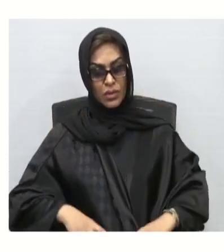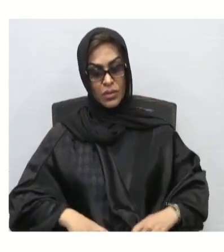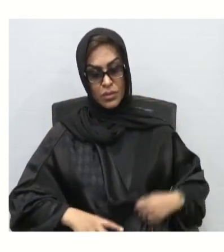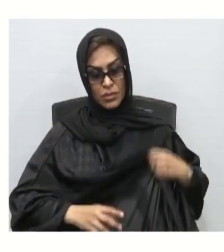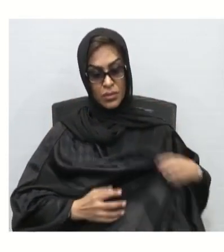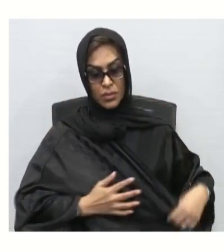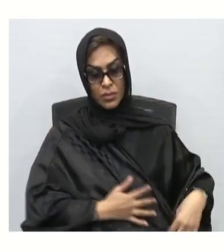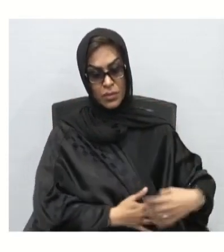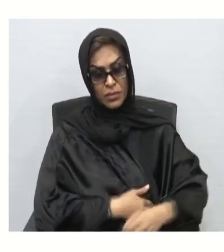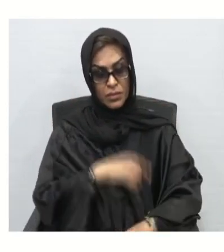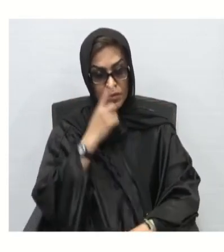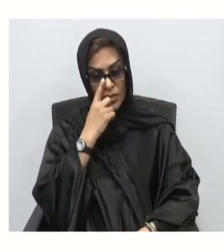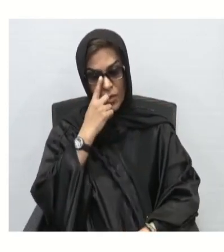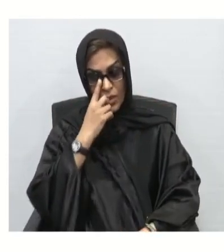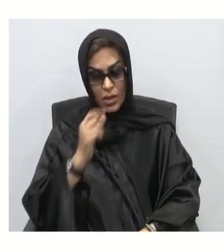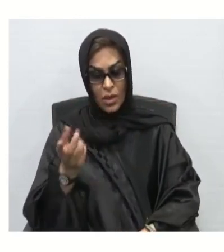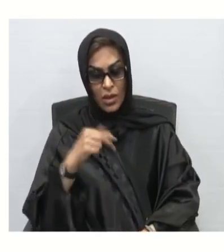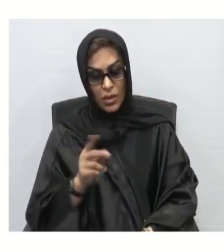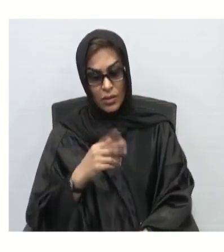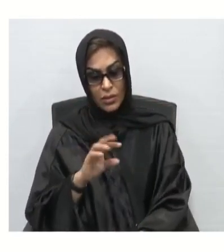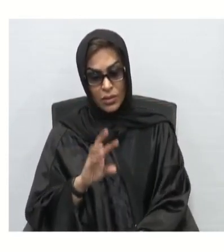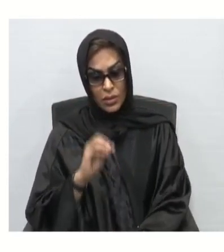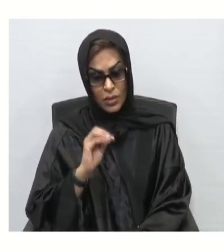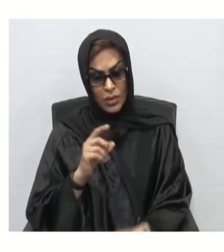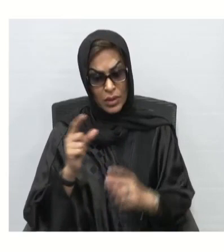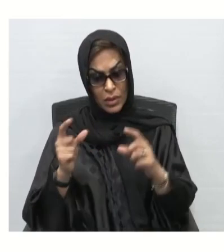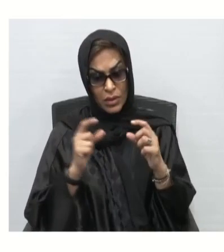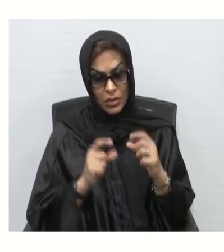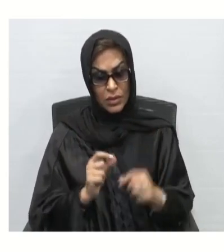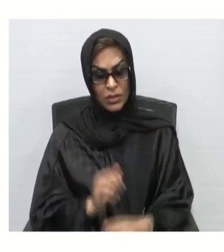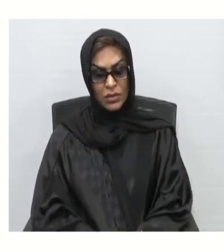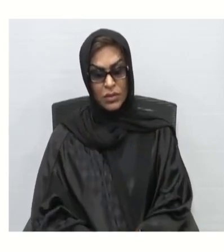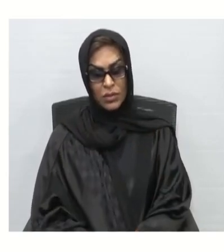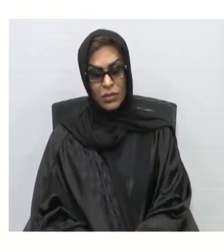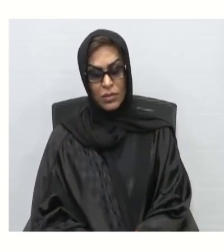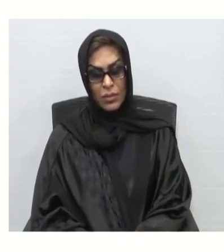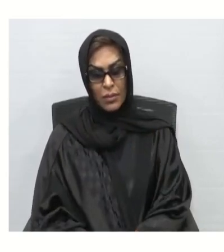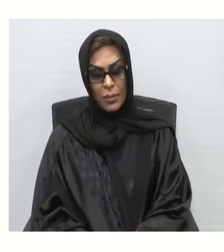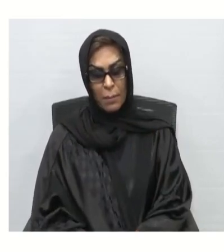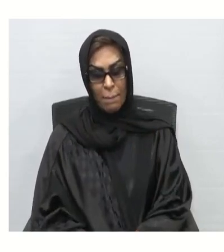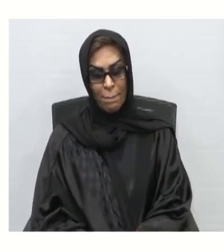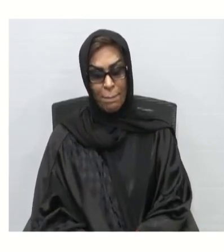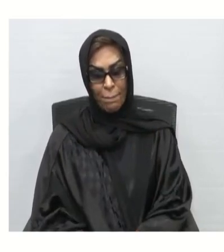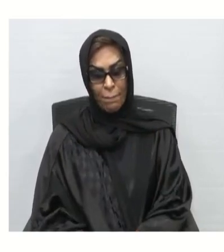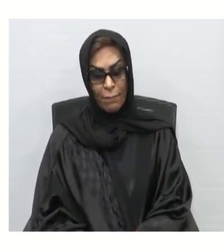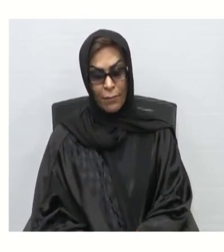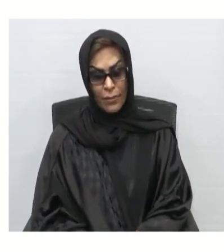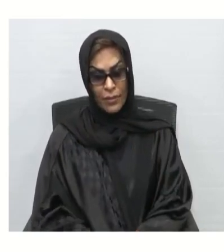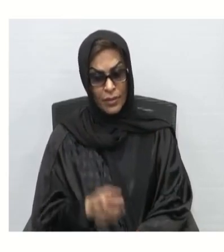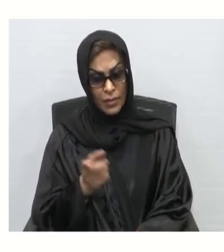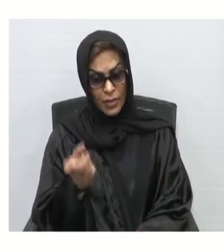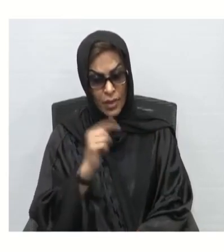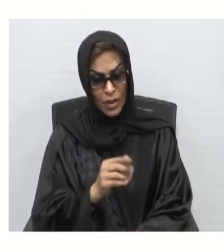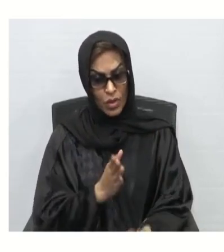المنافسه تسوق في التطبيق والدفع بواسطه البطاقه البنكيه دون